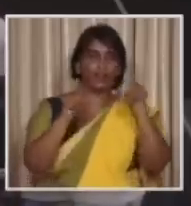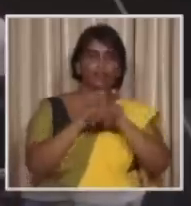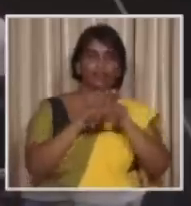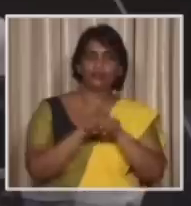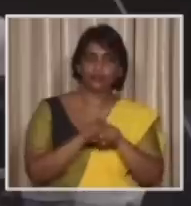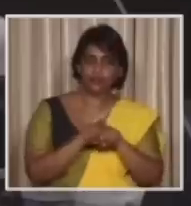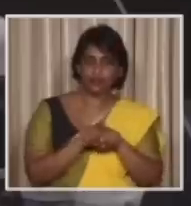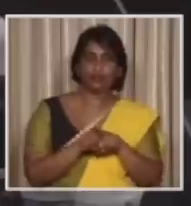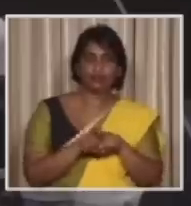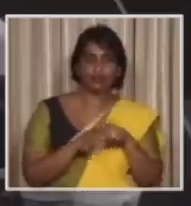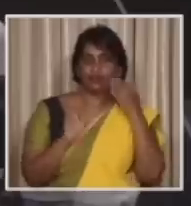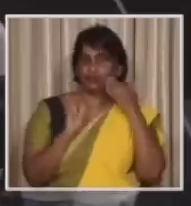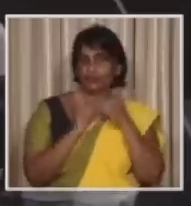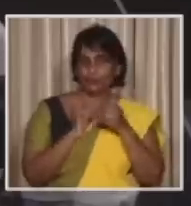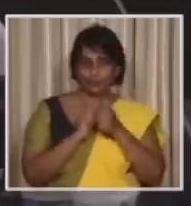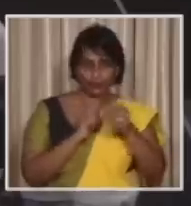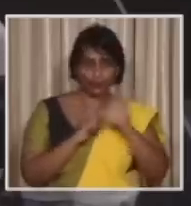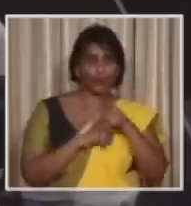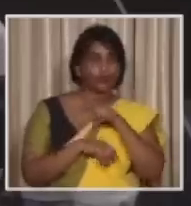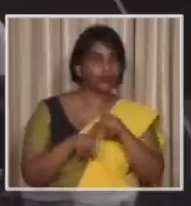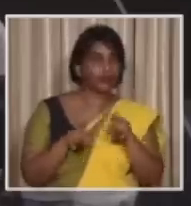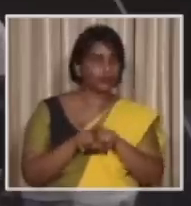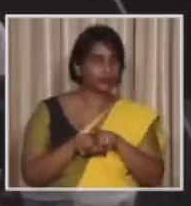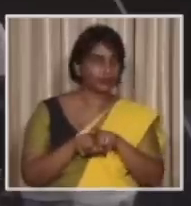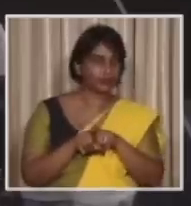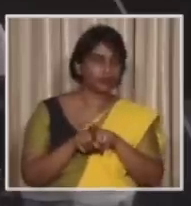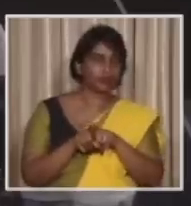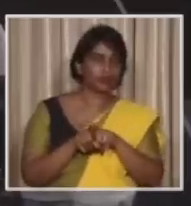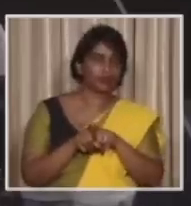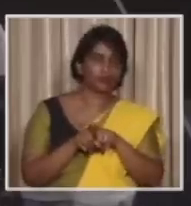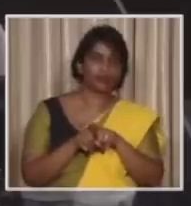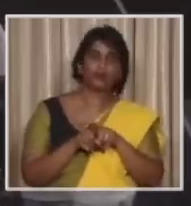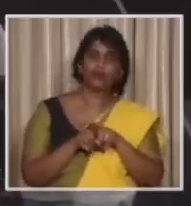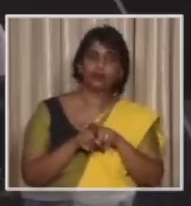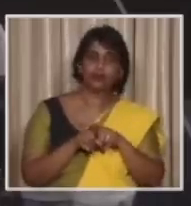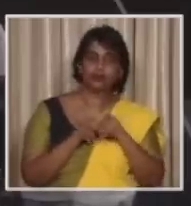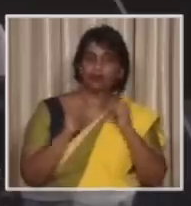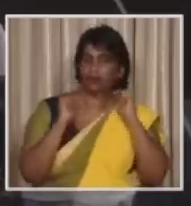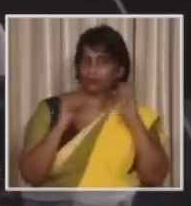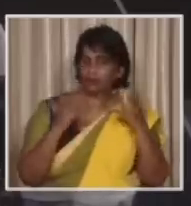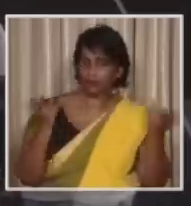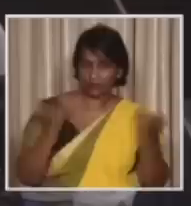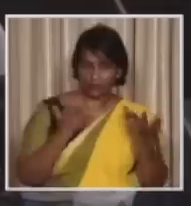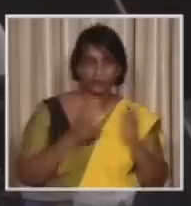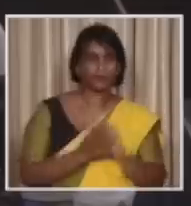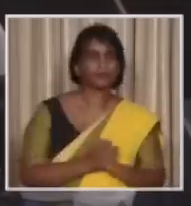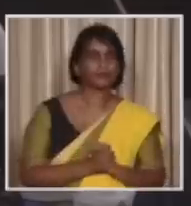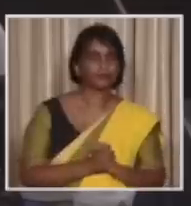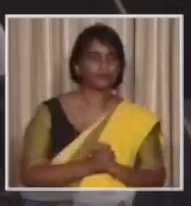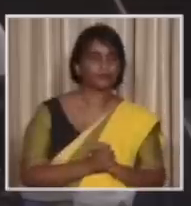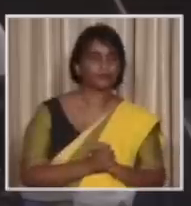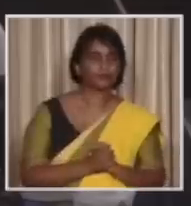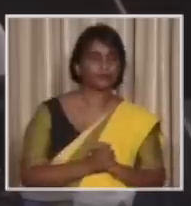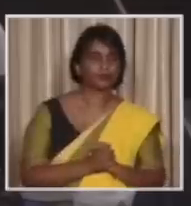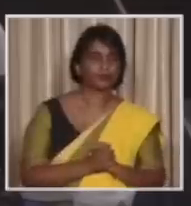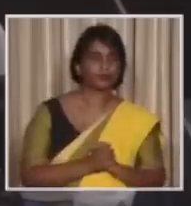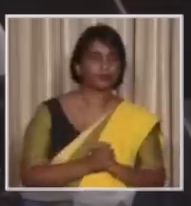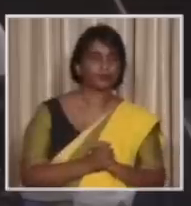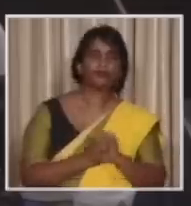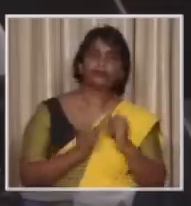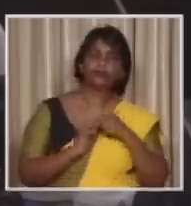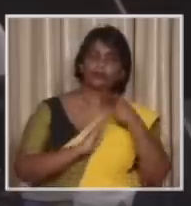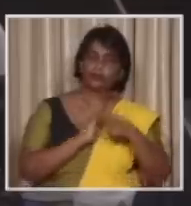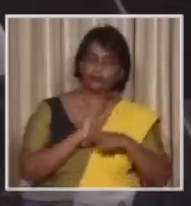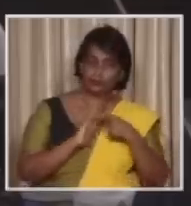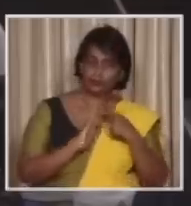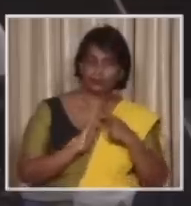විවේචන ලක් කරපු නිසා. ඒක යුක්තිසහගත නැහැ. ඒක සාධාරණ නැහැ. මේකෙන් වෙන්නේ තවත් ටෙලිවකී වැඩසටහන